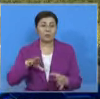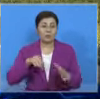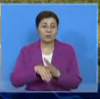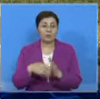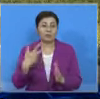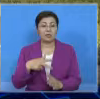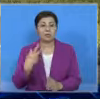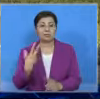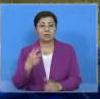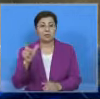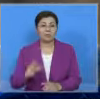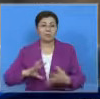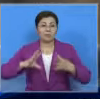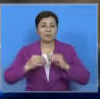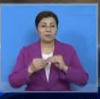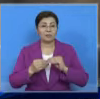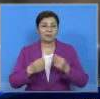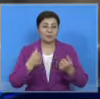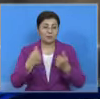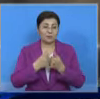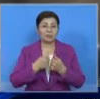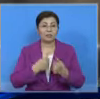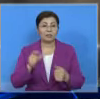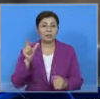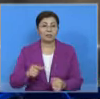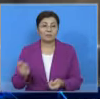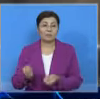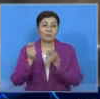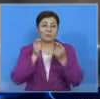33 человека. В результате ДТП пассажиры автобусов были